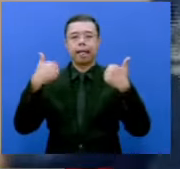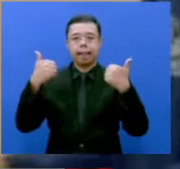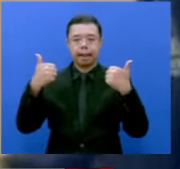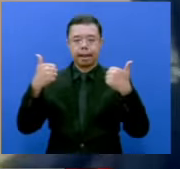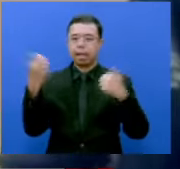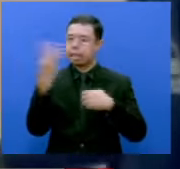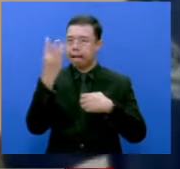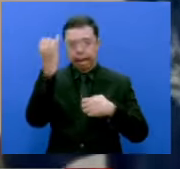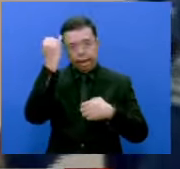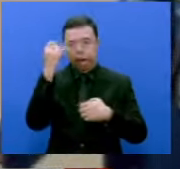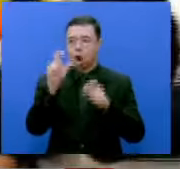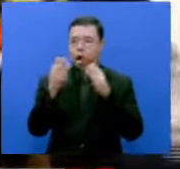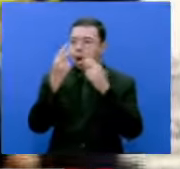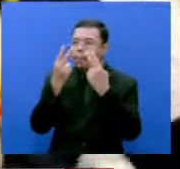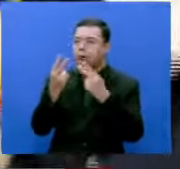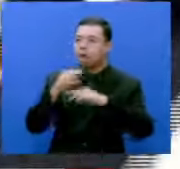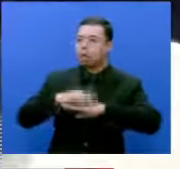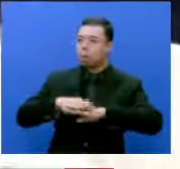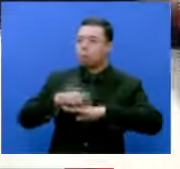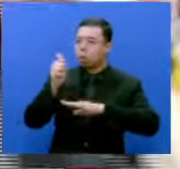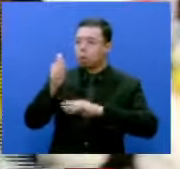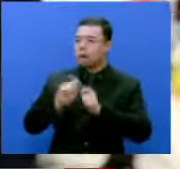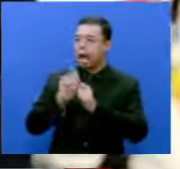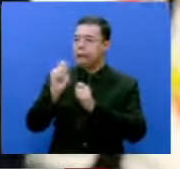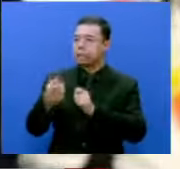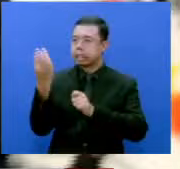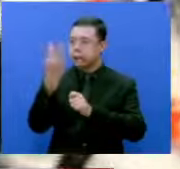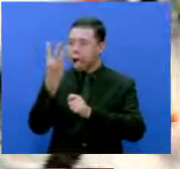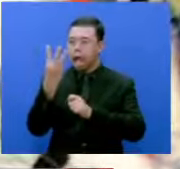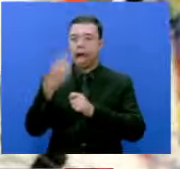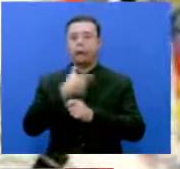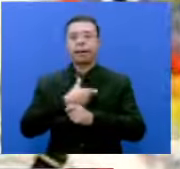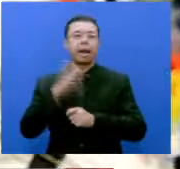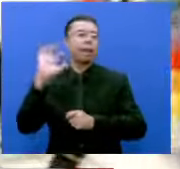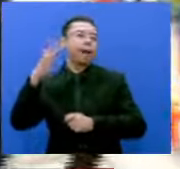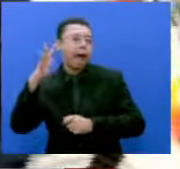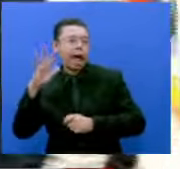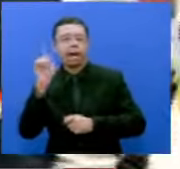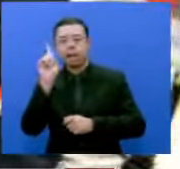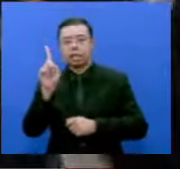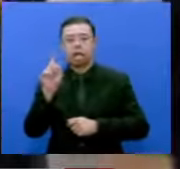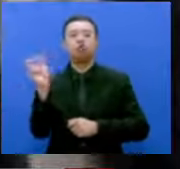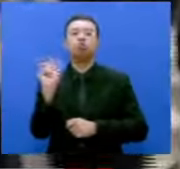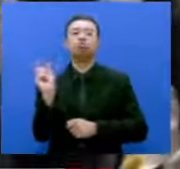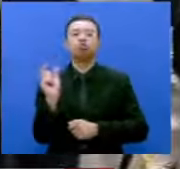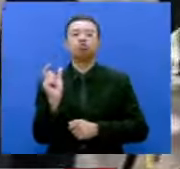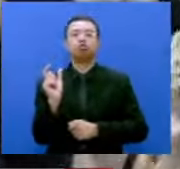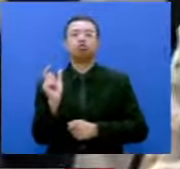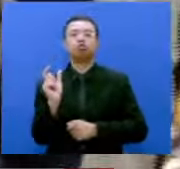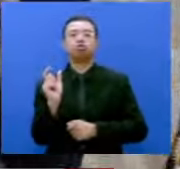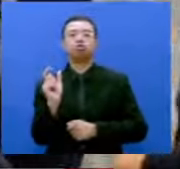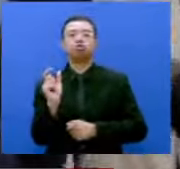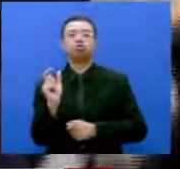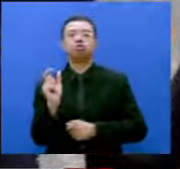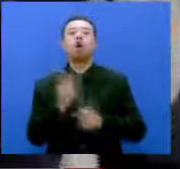Ketiga inovasi ini menarik minat juri dan mengganjarnya dengan 2 medali perak serta 1 perunggu. Kompetisi